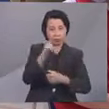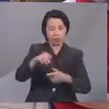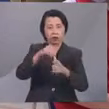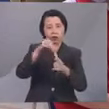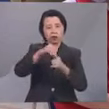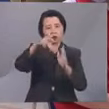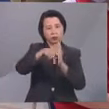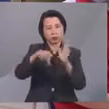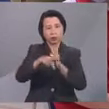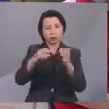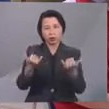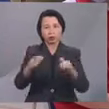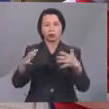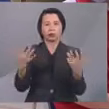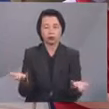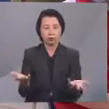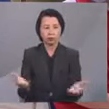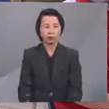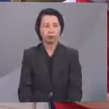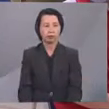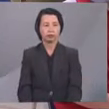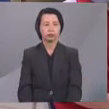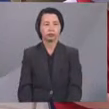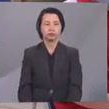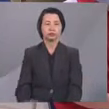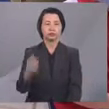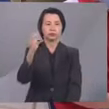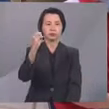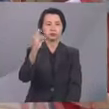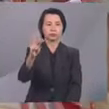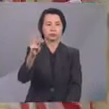terpakai atau tidak kepada mereka? Terima kasih. Okey.